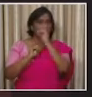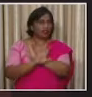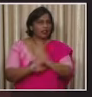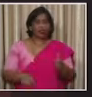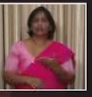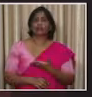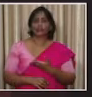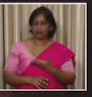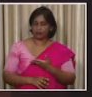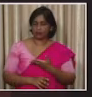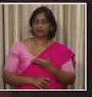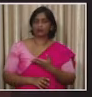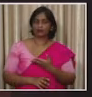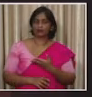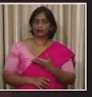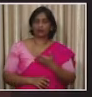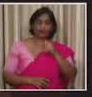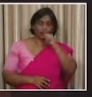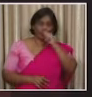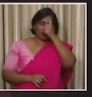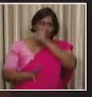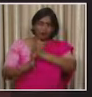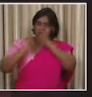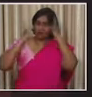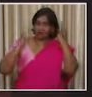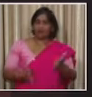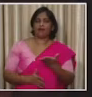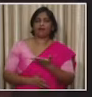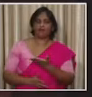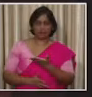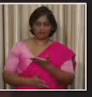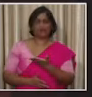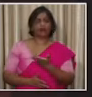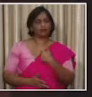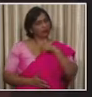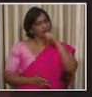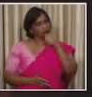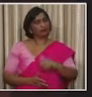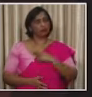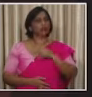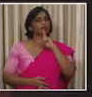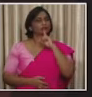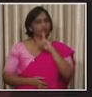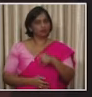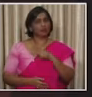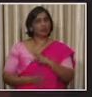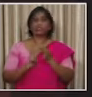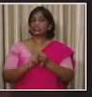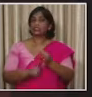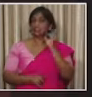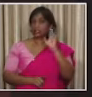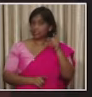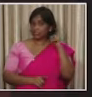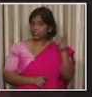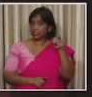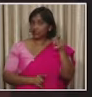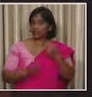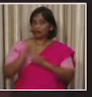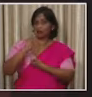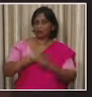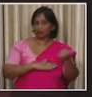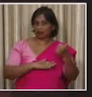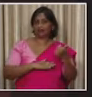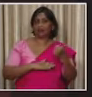කියලා. හොඳටම අක්‍රමිකතාව තියෙනවා. මම පැහැදිලිවම කියනවා ජනාධිපතිවරයාට